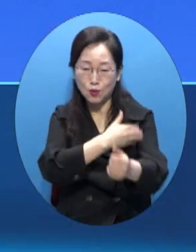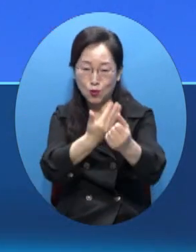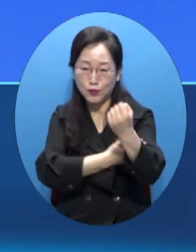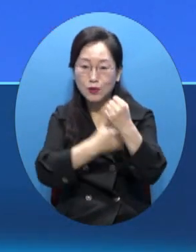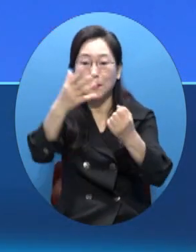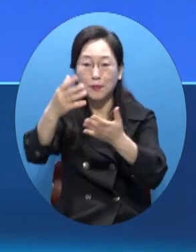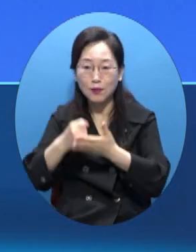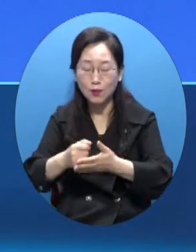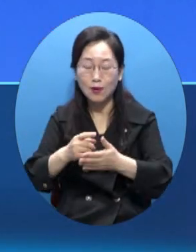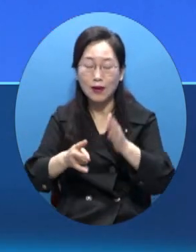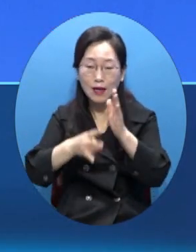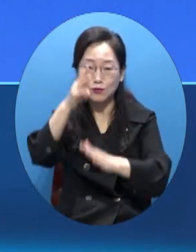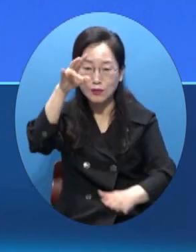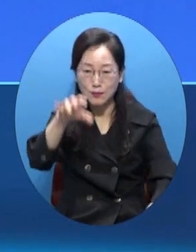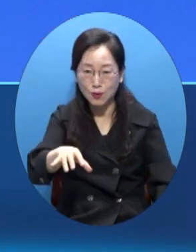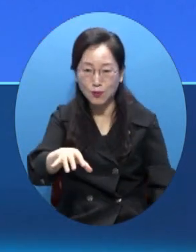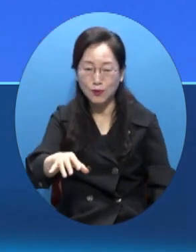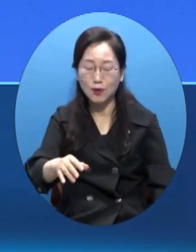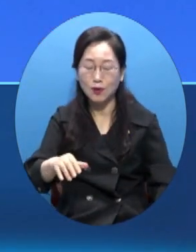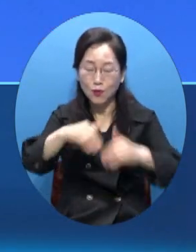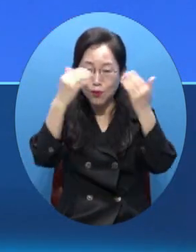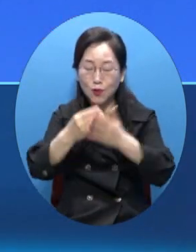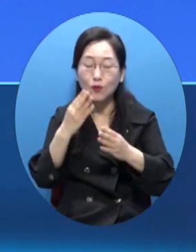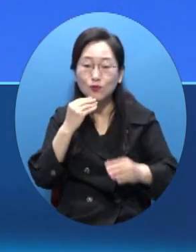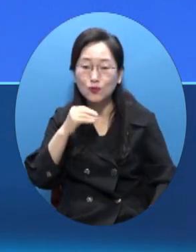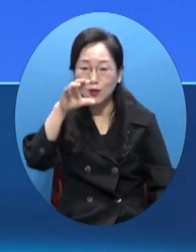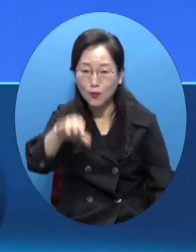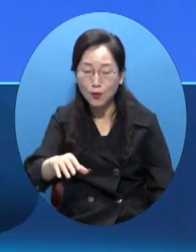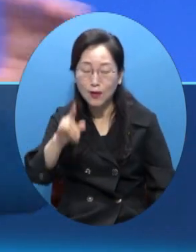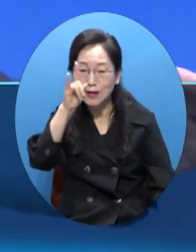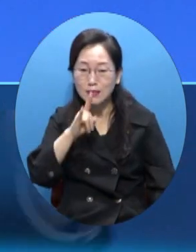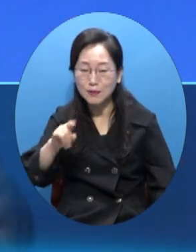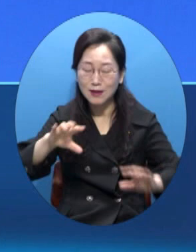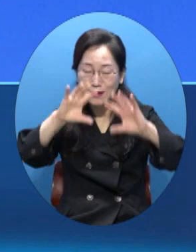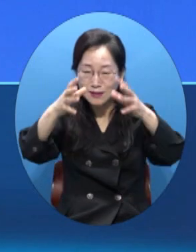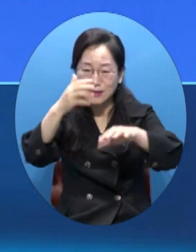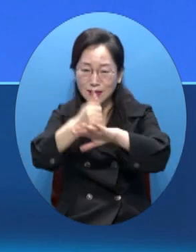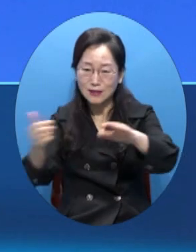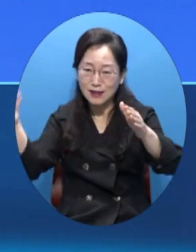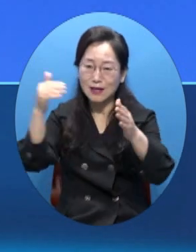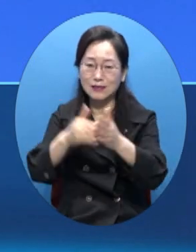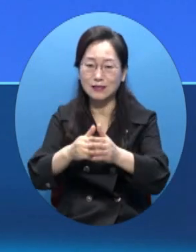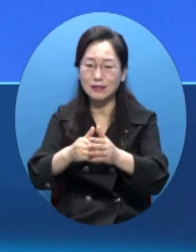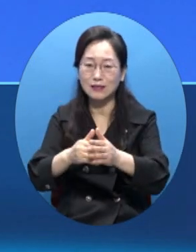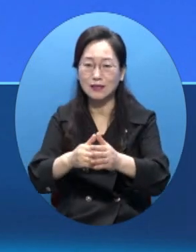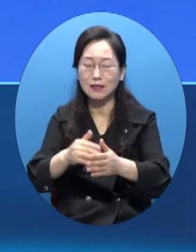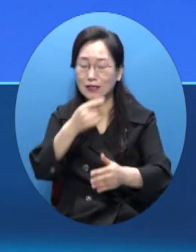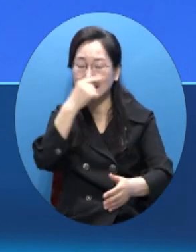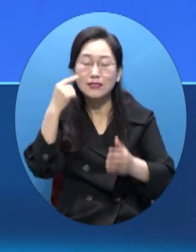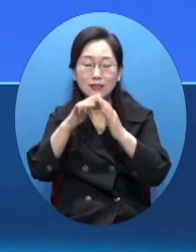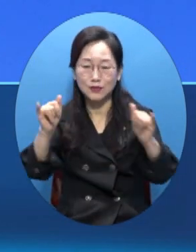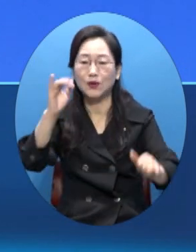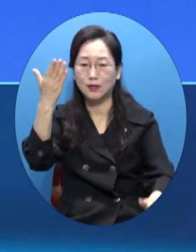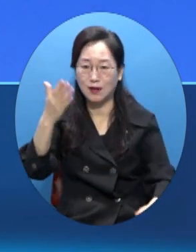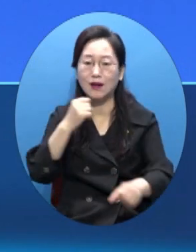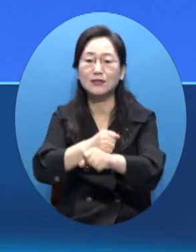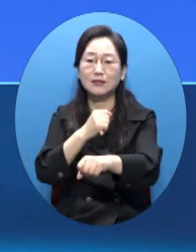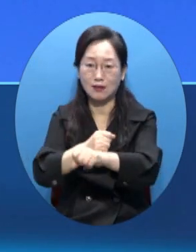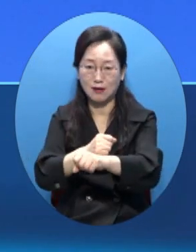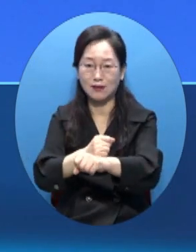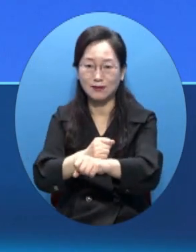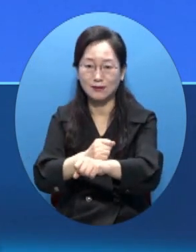받고 예루살렘과 온 유대와 사마리아와 땅 끝까지 이르러 내 증인이 되리라 하시니라.